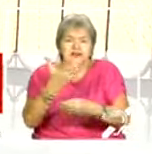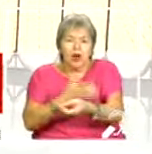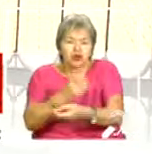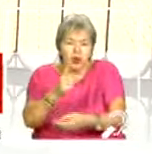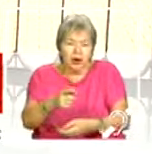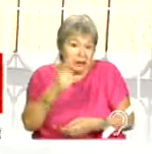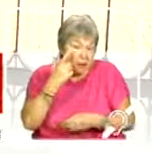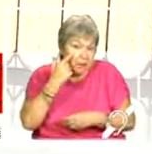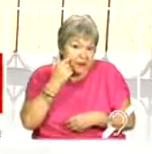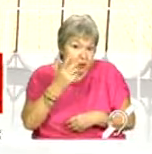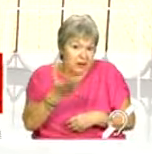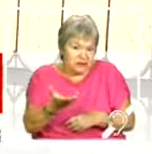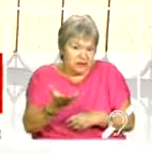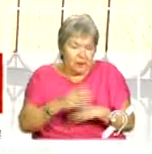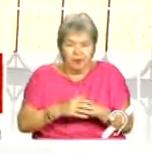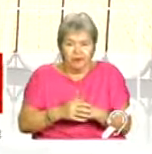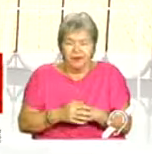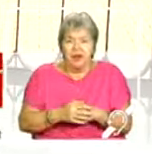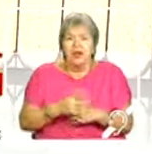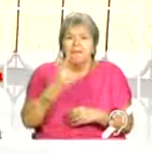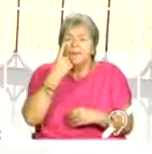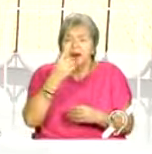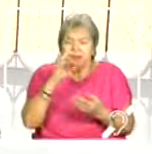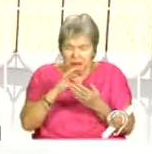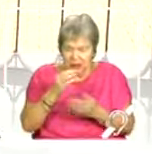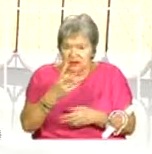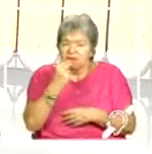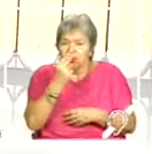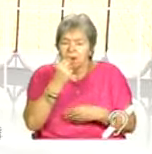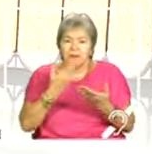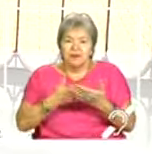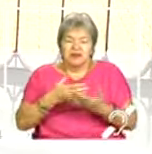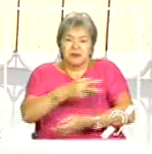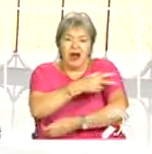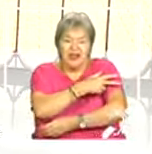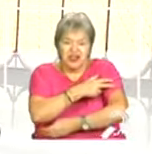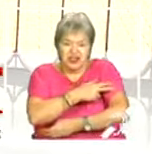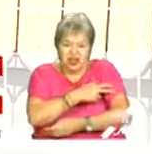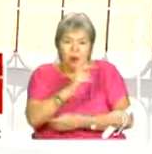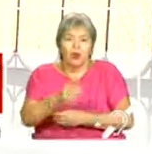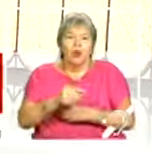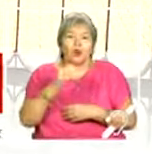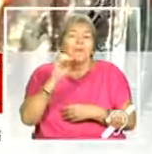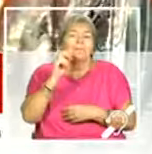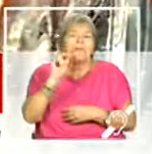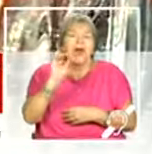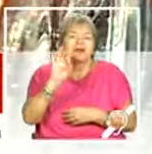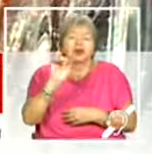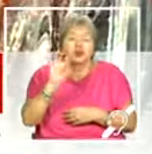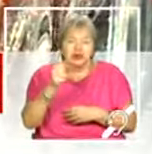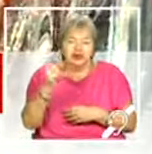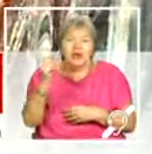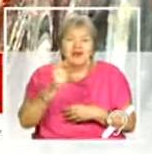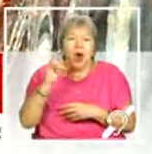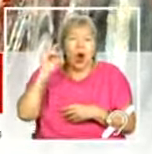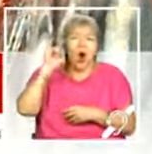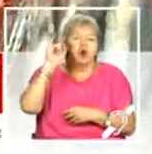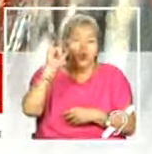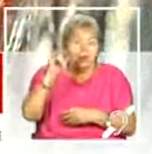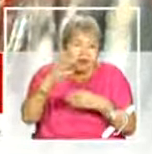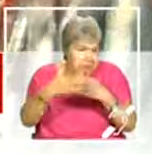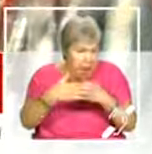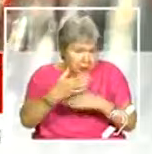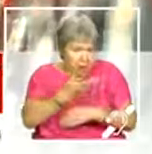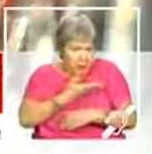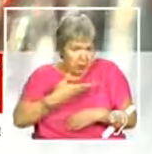Bună ziua, Cristian, bună ziua, doamnelor și domnilor. În primul și primul rând este vorba despre Liceul Teoretic Ioan Petruș din Otopeni, foarte aproape